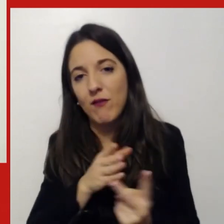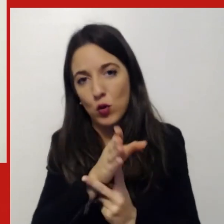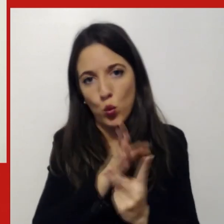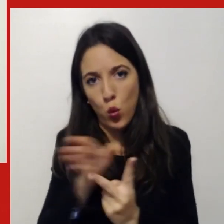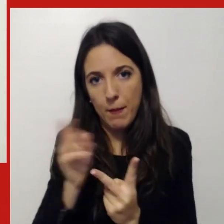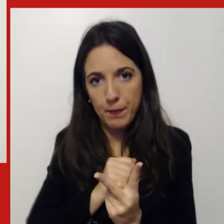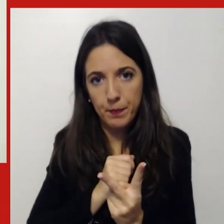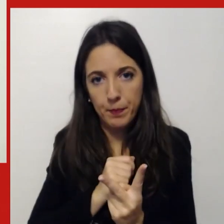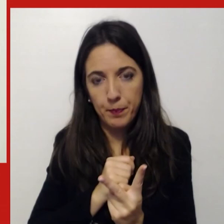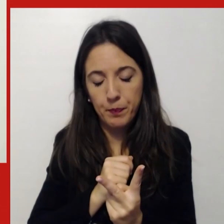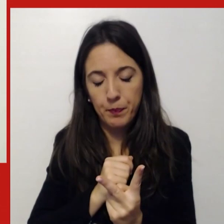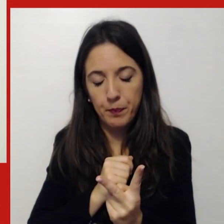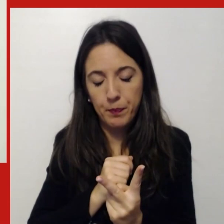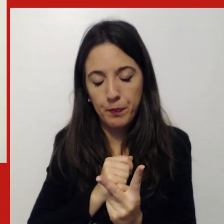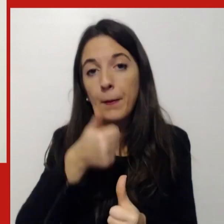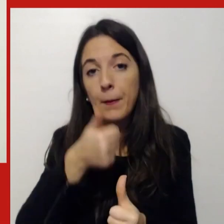è